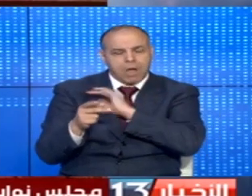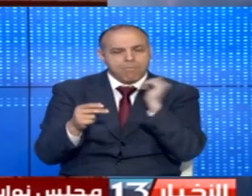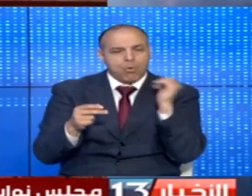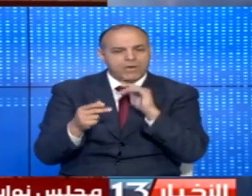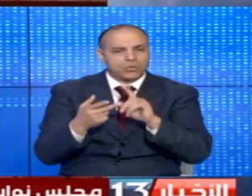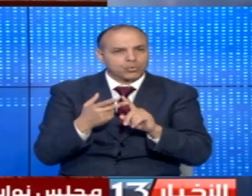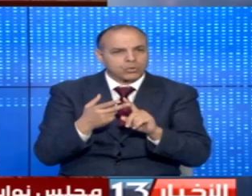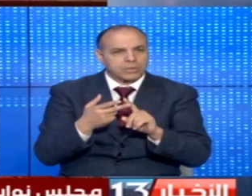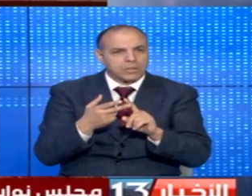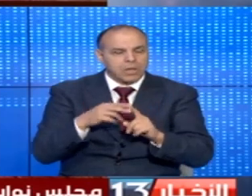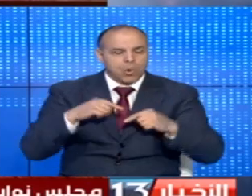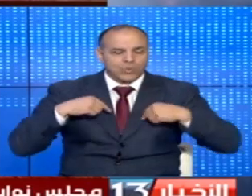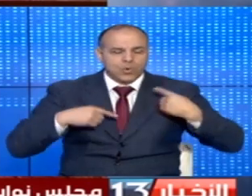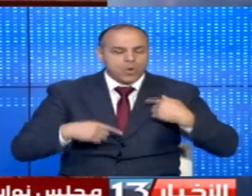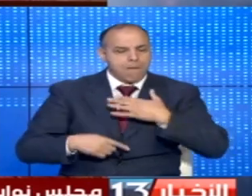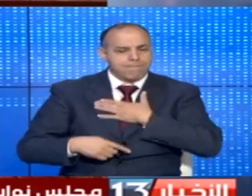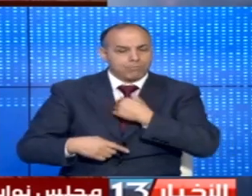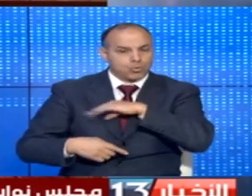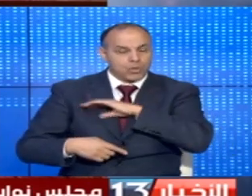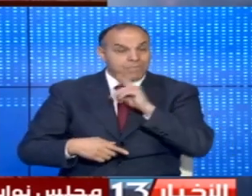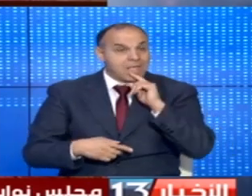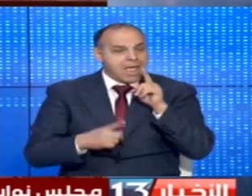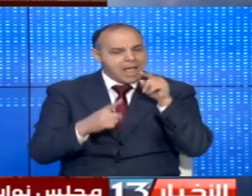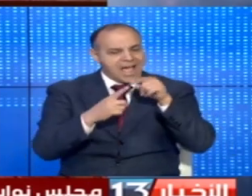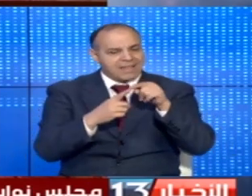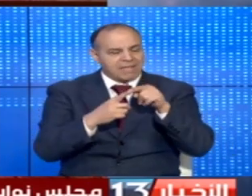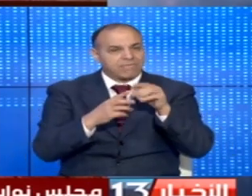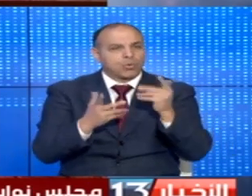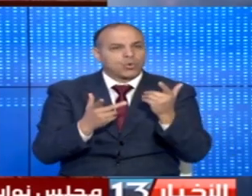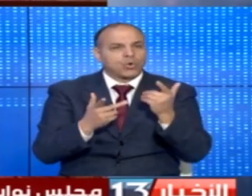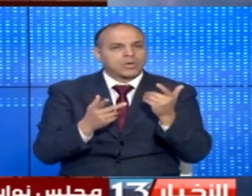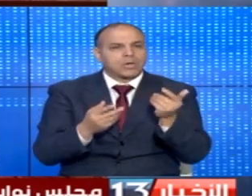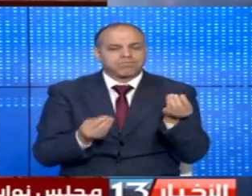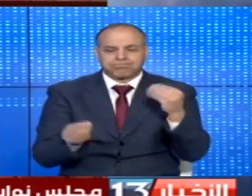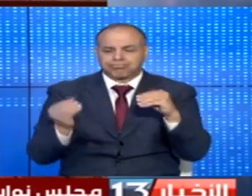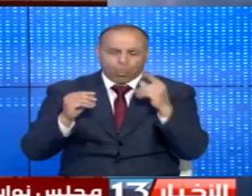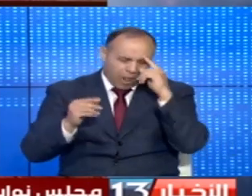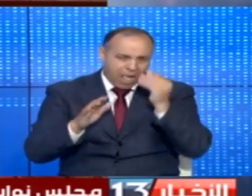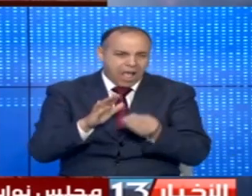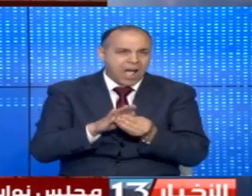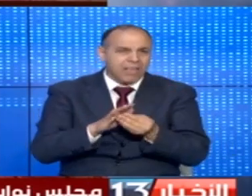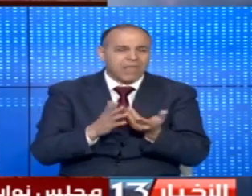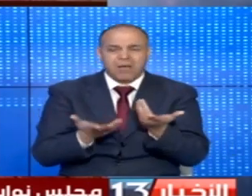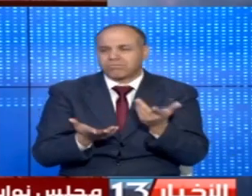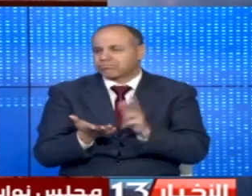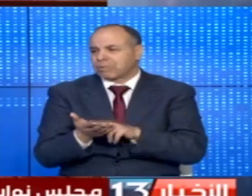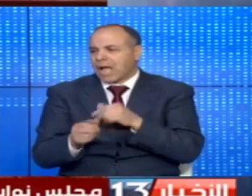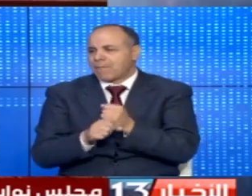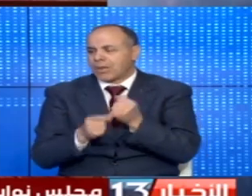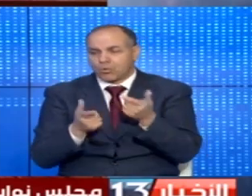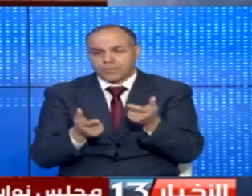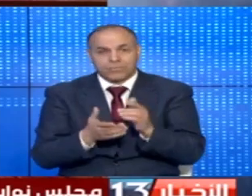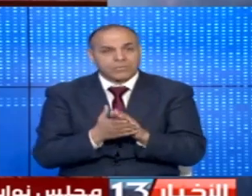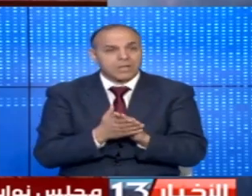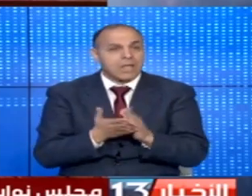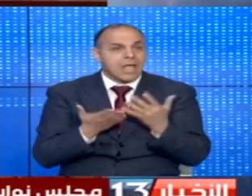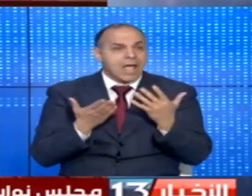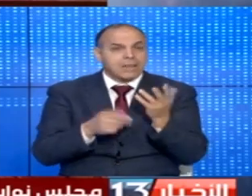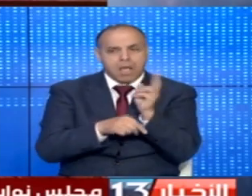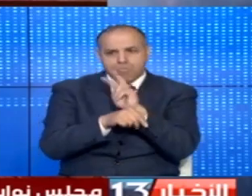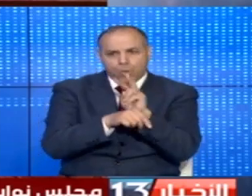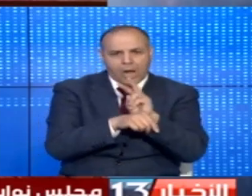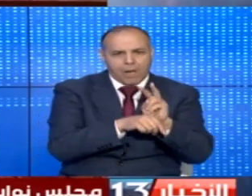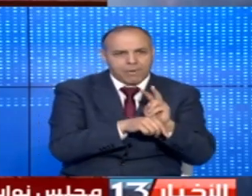لرئيس الحكومه بهدف اضفاء المزيد من النجاح والفاعليه على عملها وجعل مراقبه